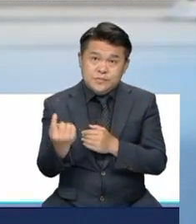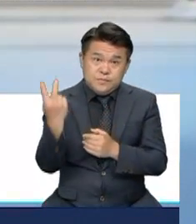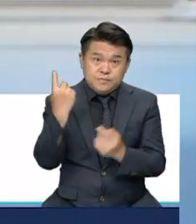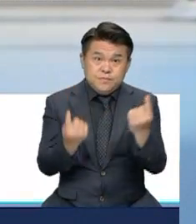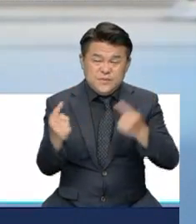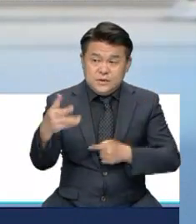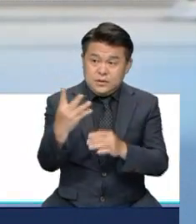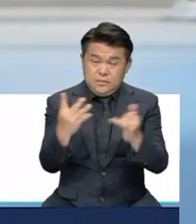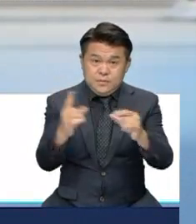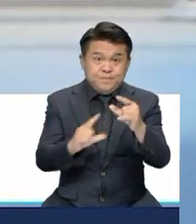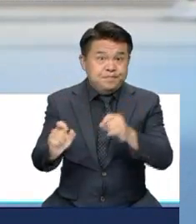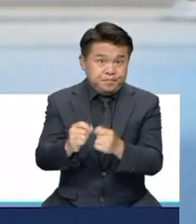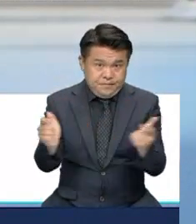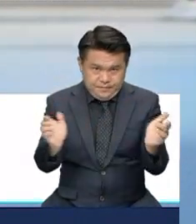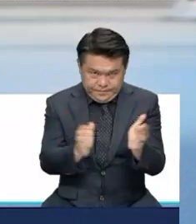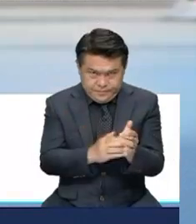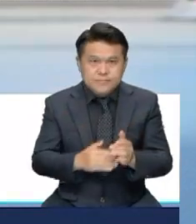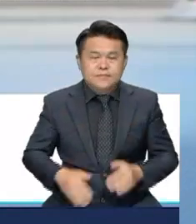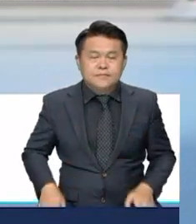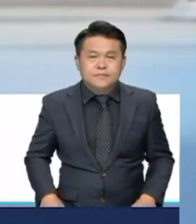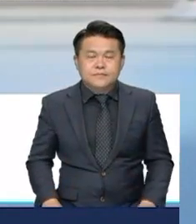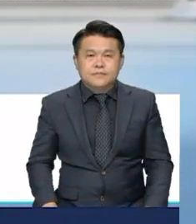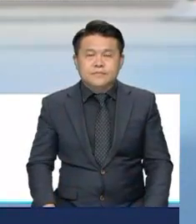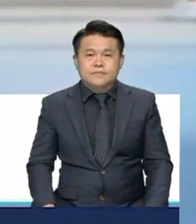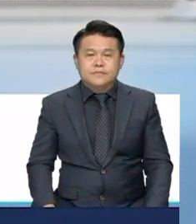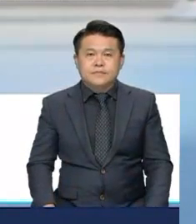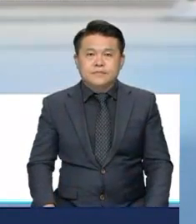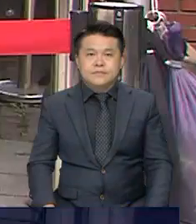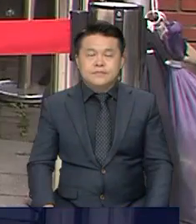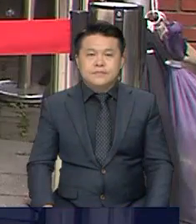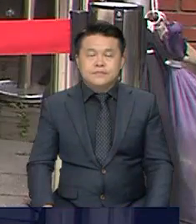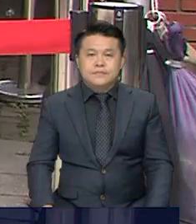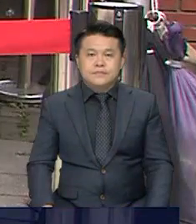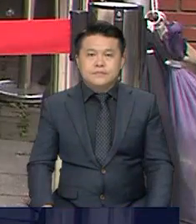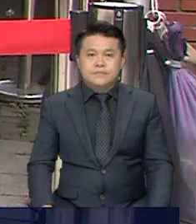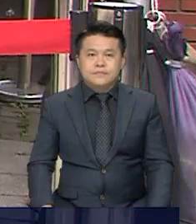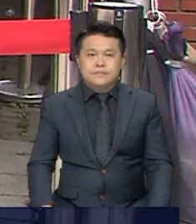이상 증가했습니다. 김용태 기자의 보도입니다.